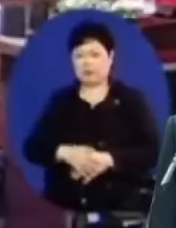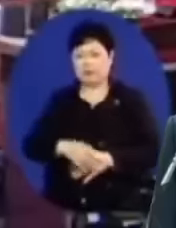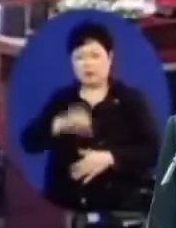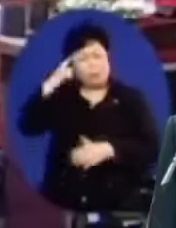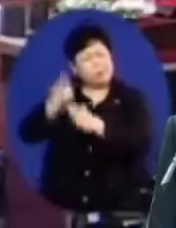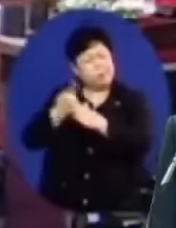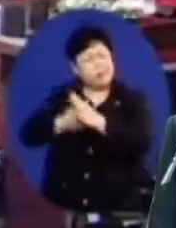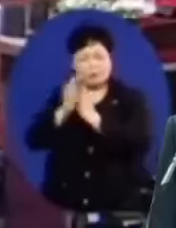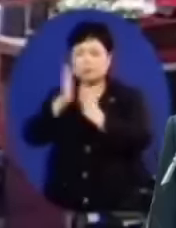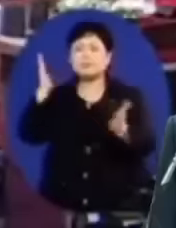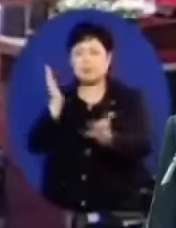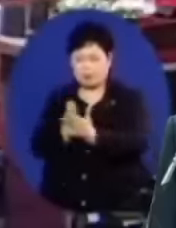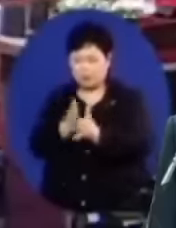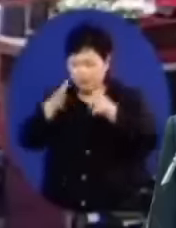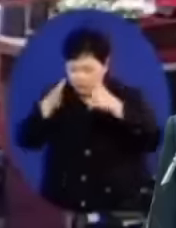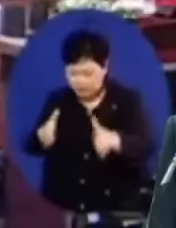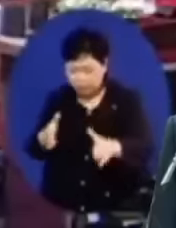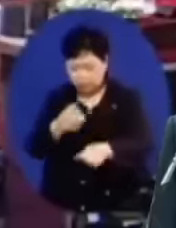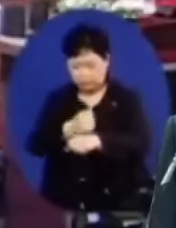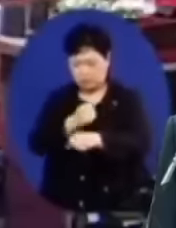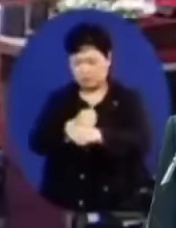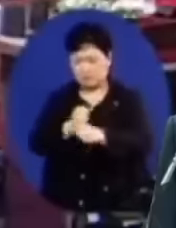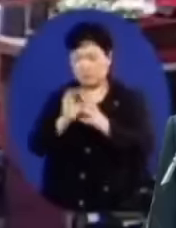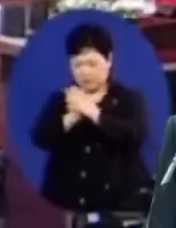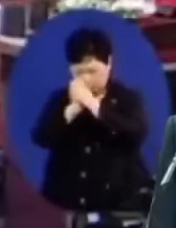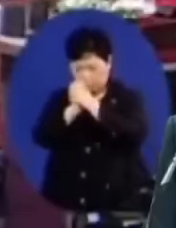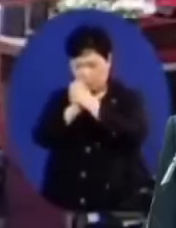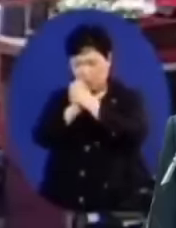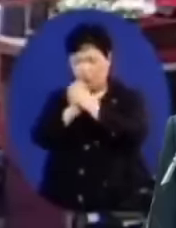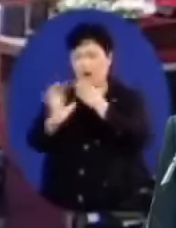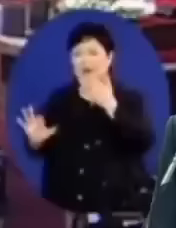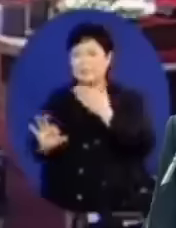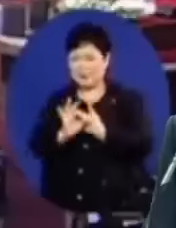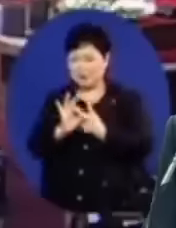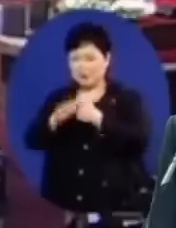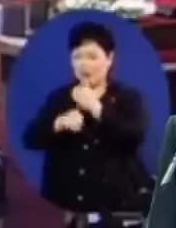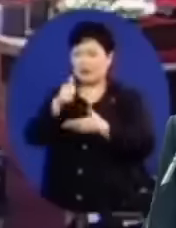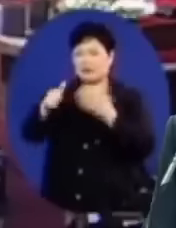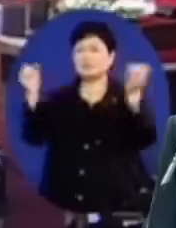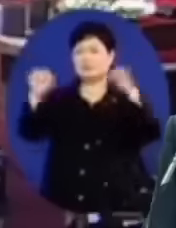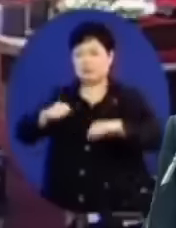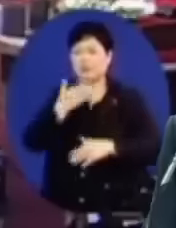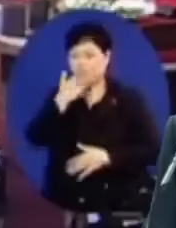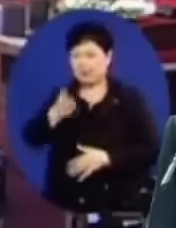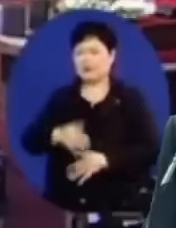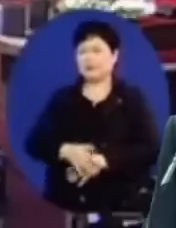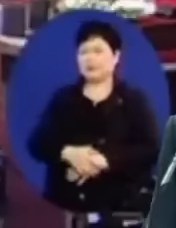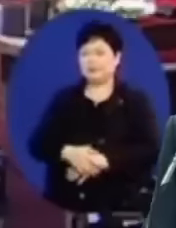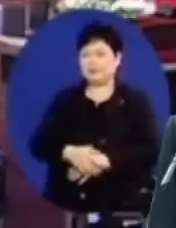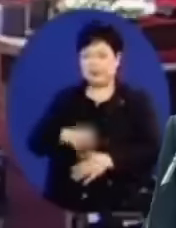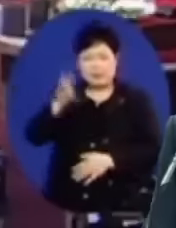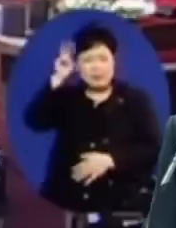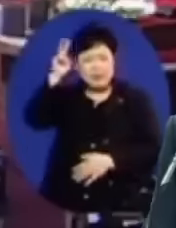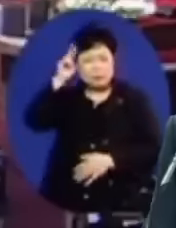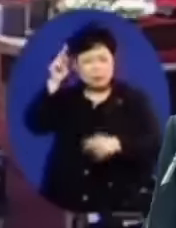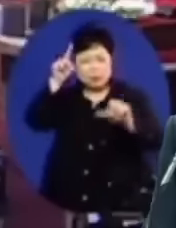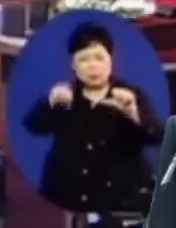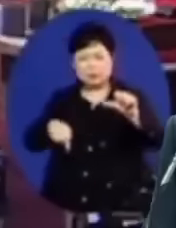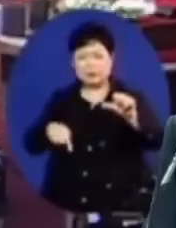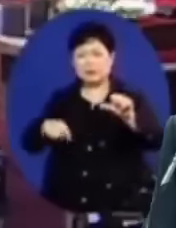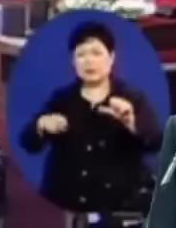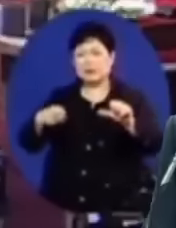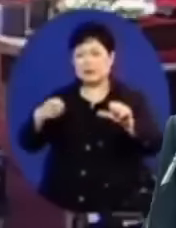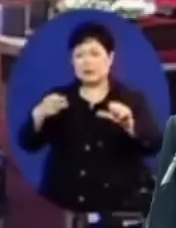말고 집중적으로 기도를 하면은 하나님 응답하시는 것입니다. 야고보서 5장 17절로 18절에